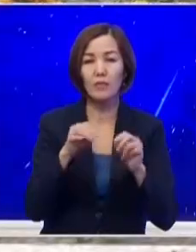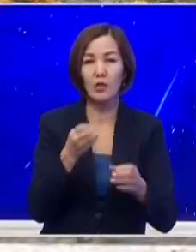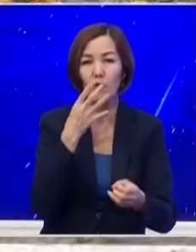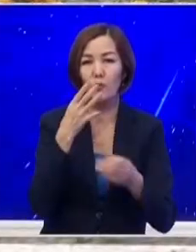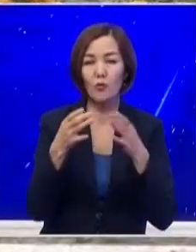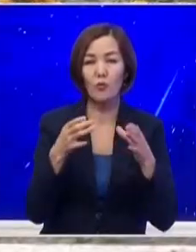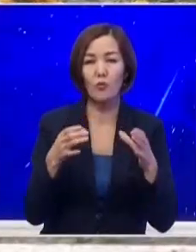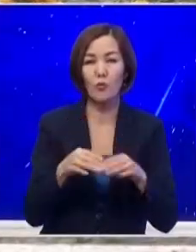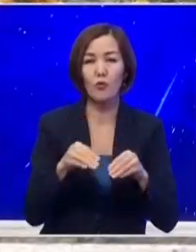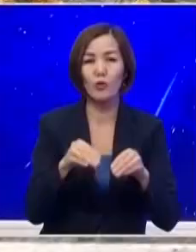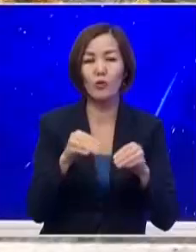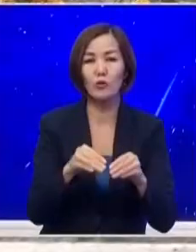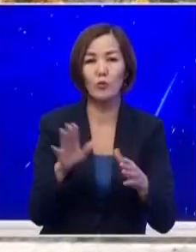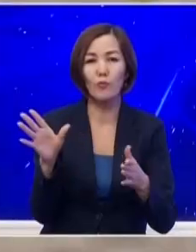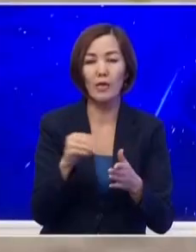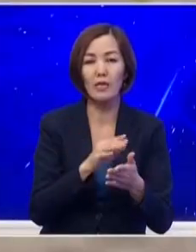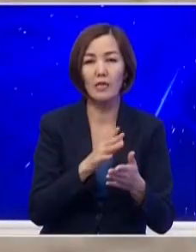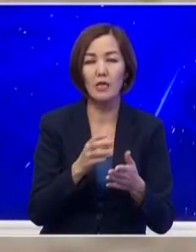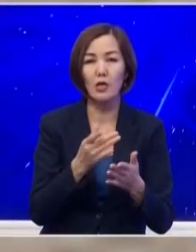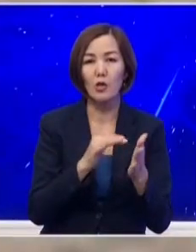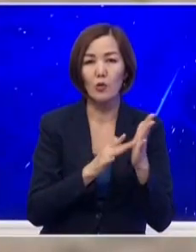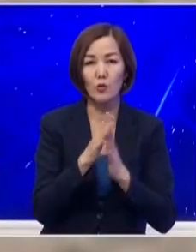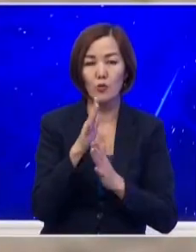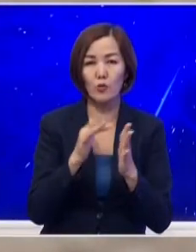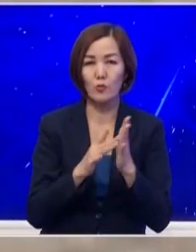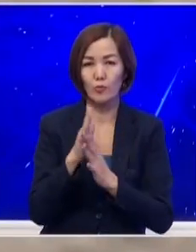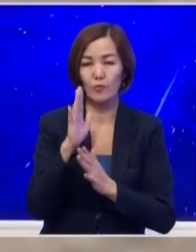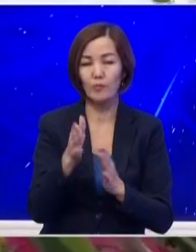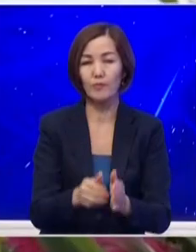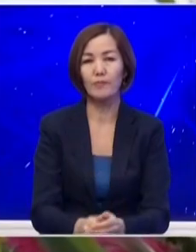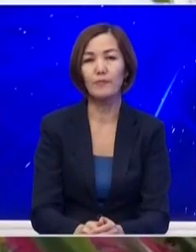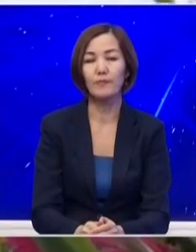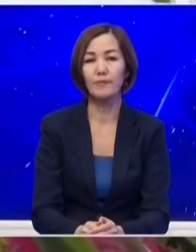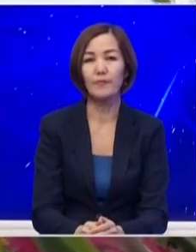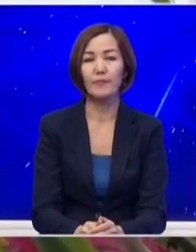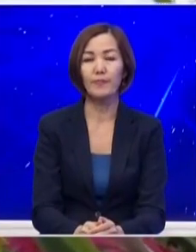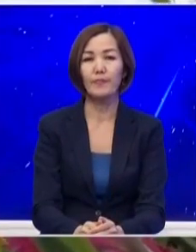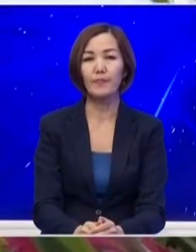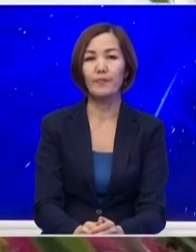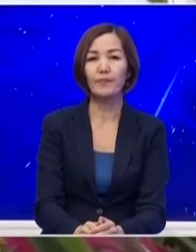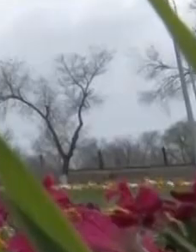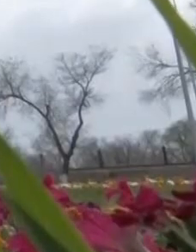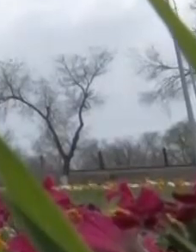отырғызу мүмкіндігі бар жерлер тегіс көгалдандырылмақ. Ақбота Оралғызы, Жайдарбек Нұрбек, Жетісу арнасы, Алматы облысынан.